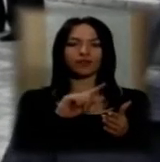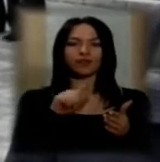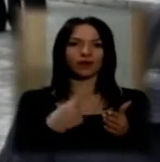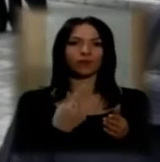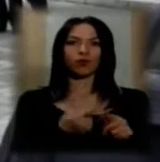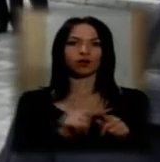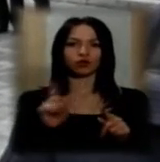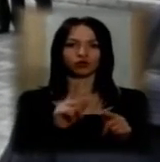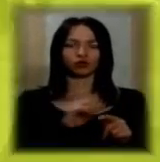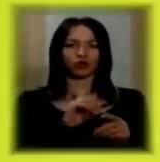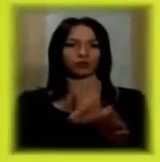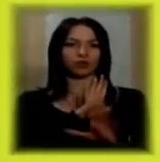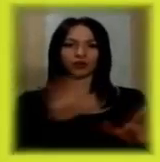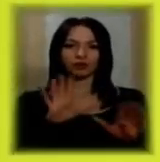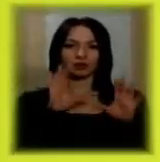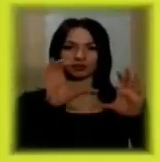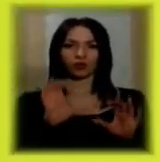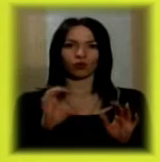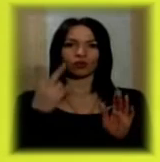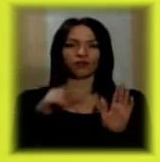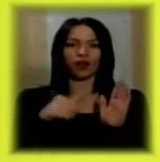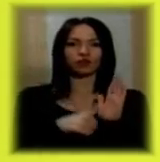законопроекту 2608.